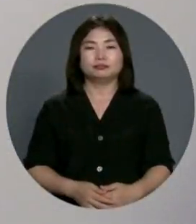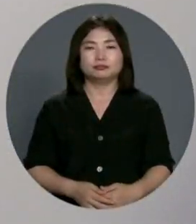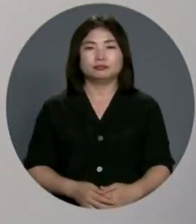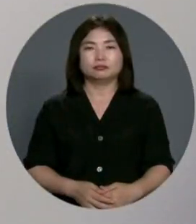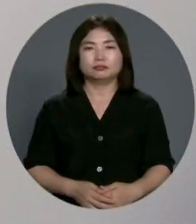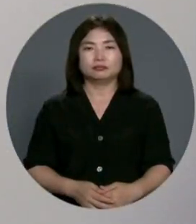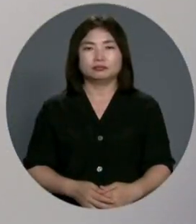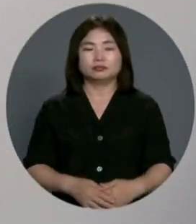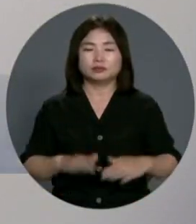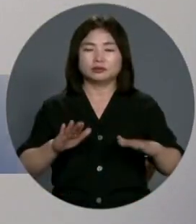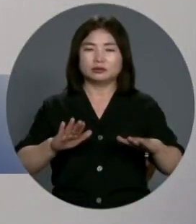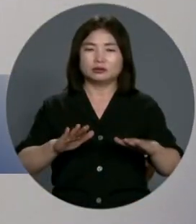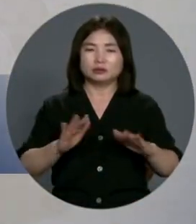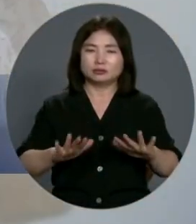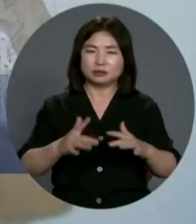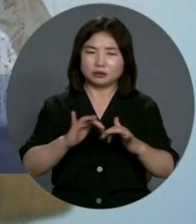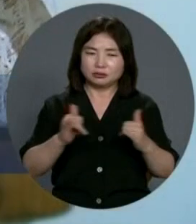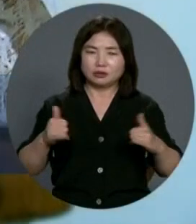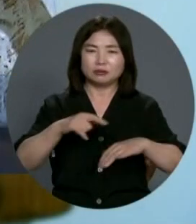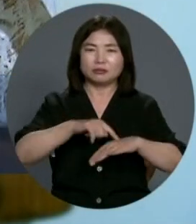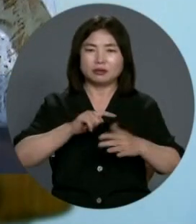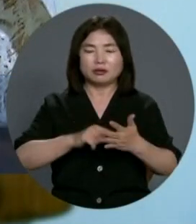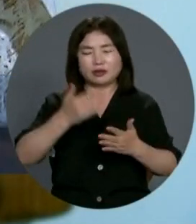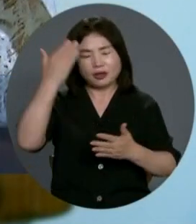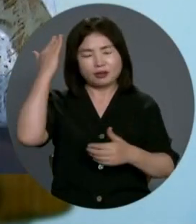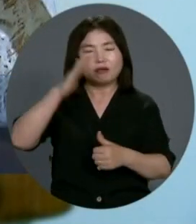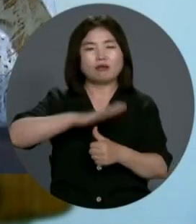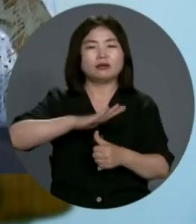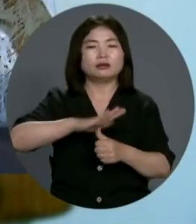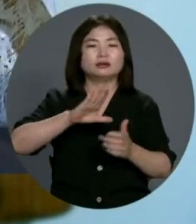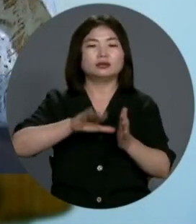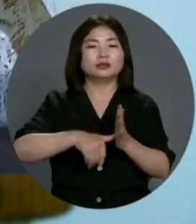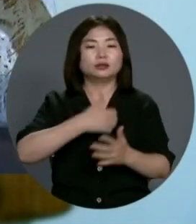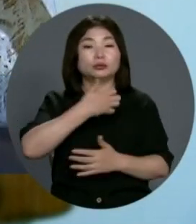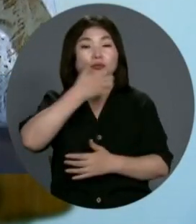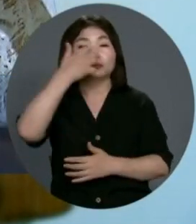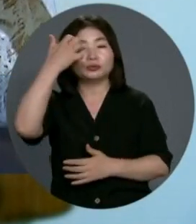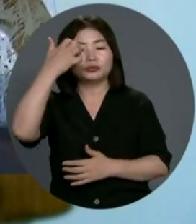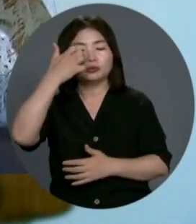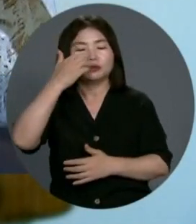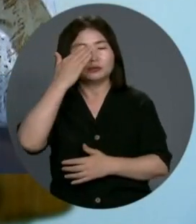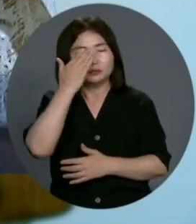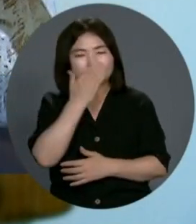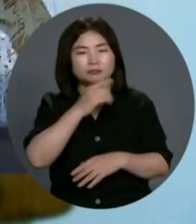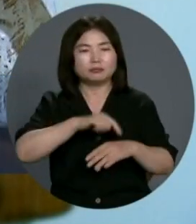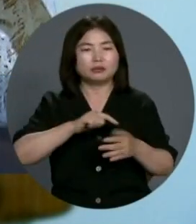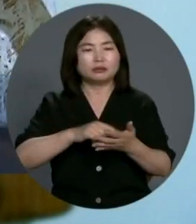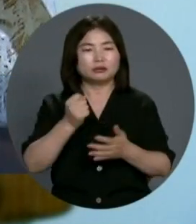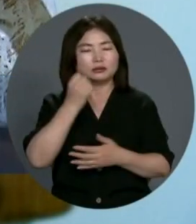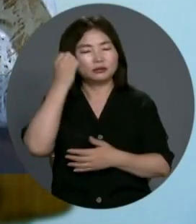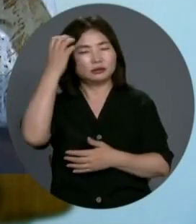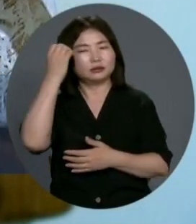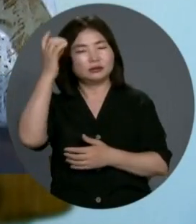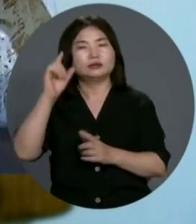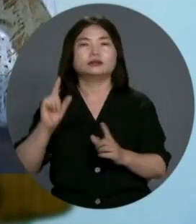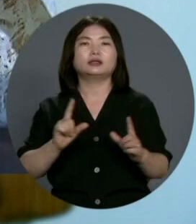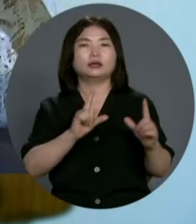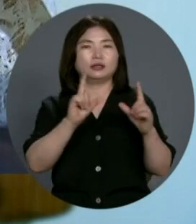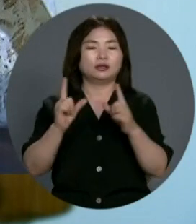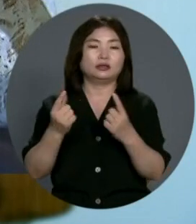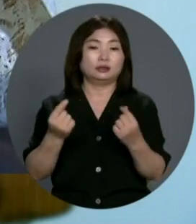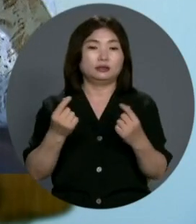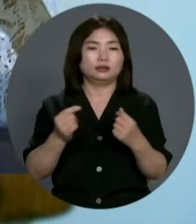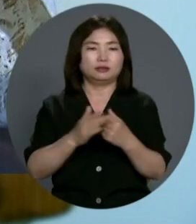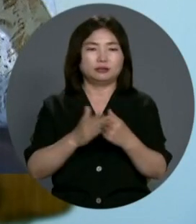현대인들이 어떤 어릴 적 가지고 있었던 꿈이라든지 순수함을 자꾸 이제 잊어버리고 살아가는 것 같아요.